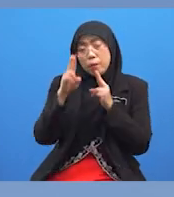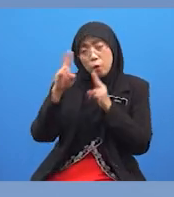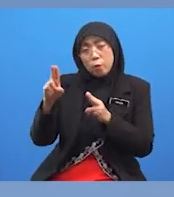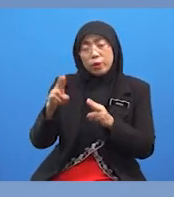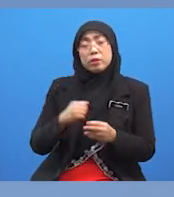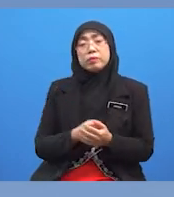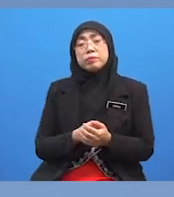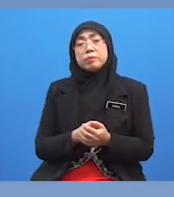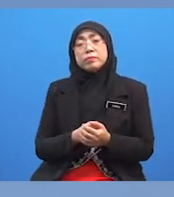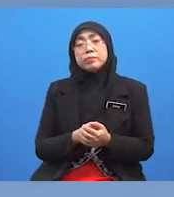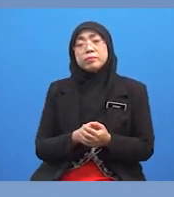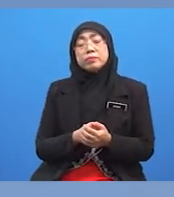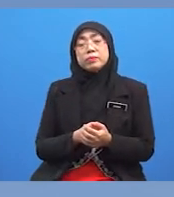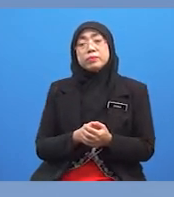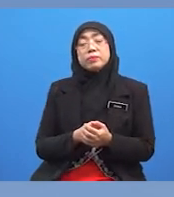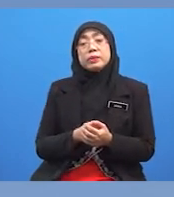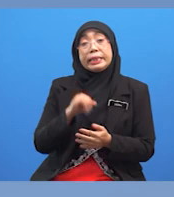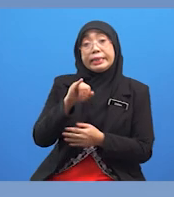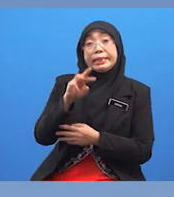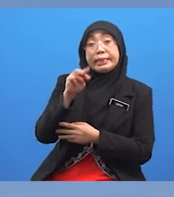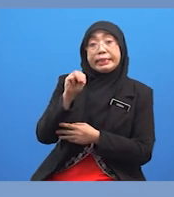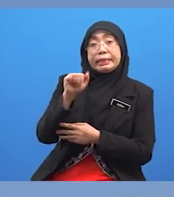mengukuhkan keimanan dalam diri.